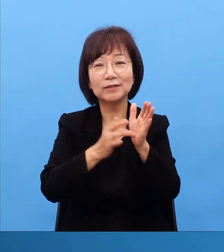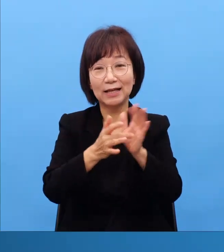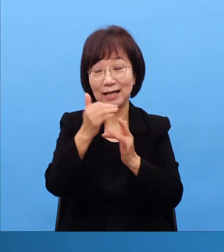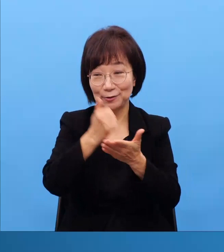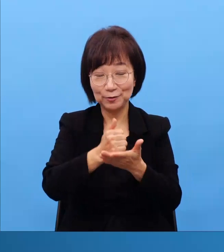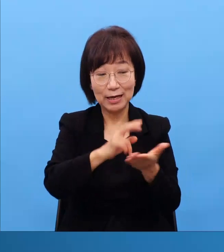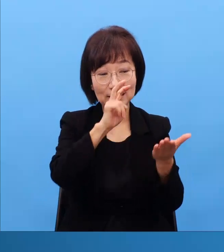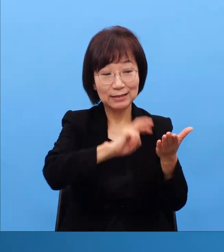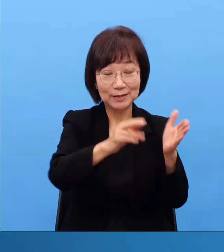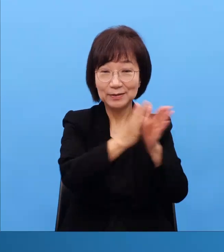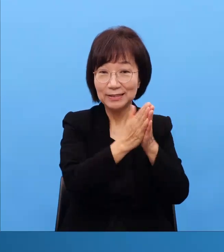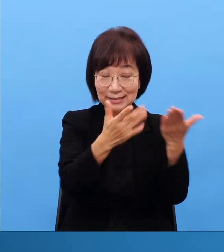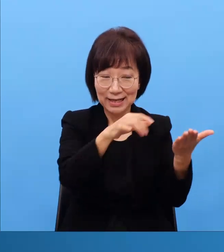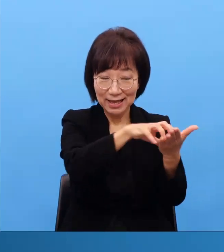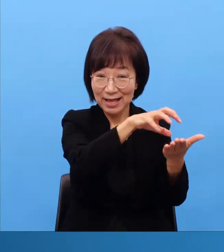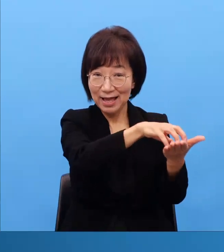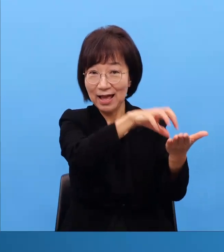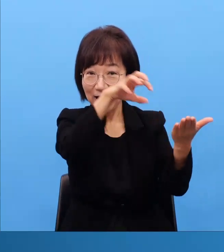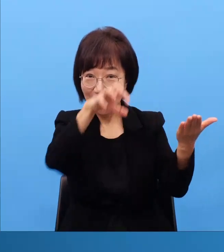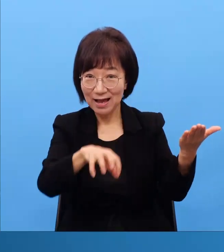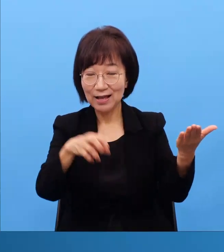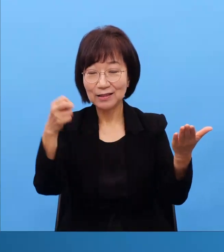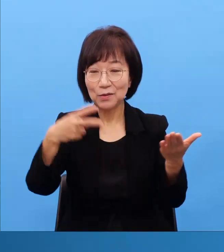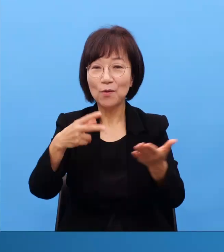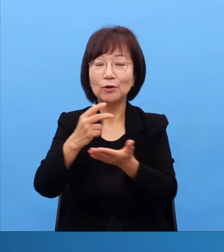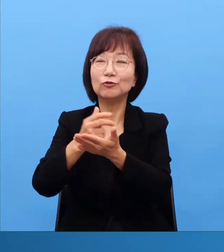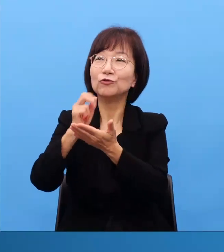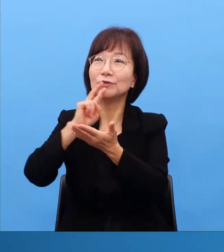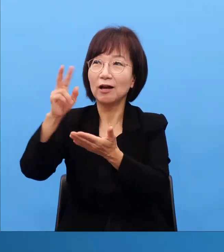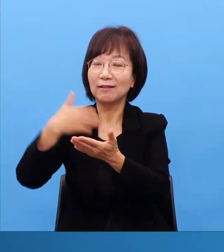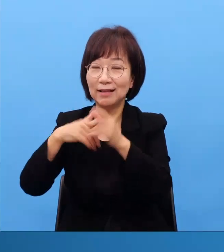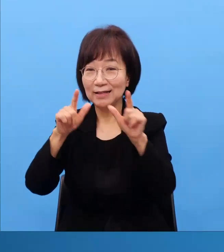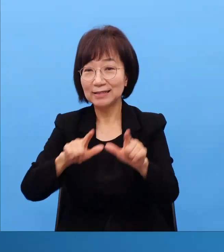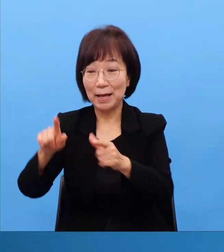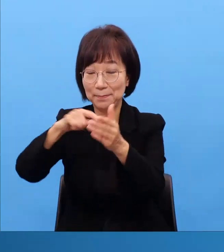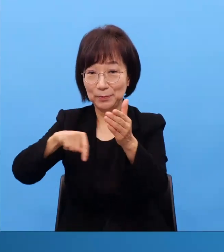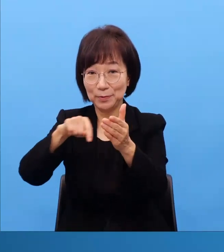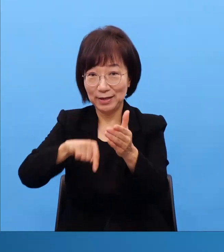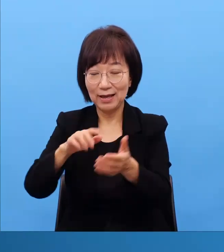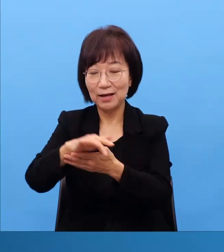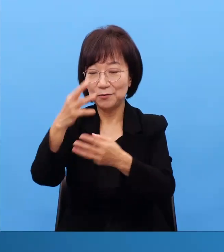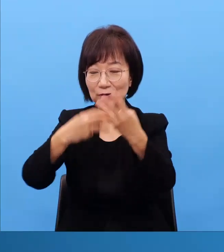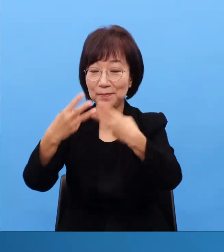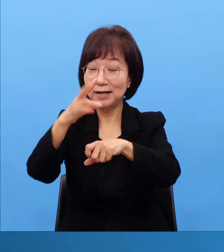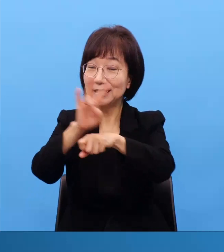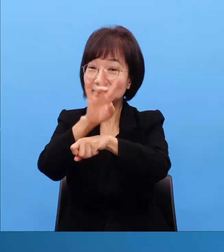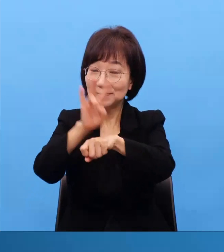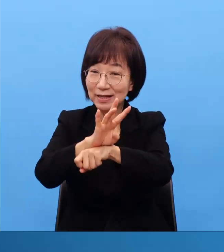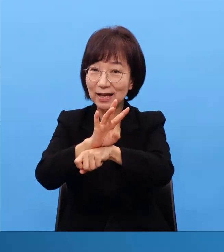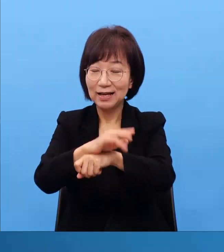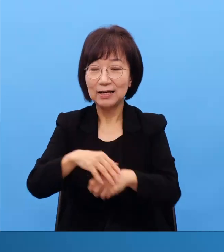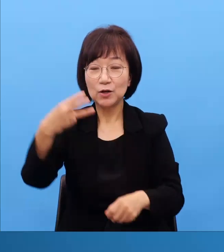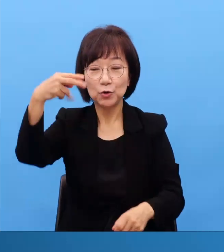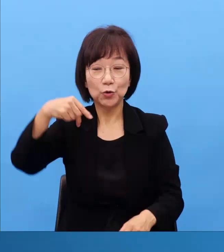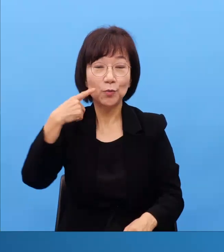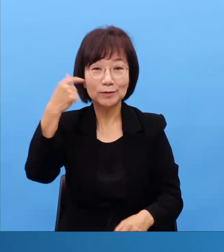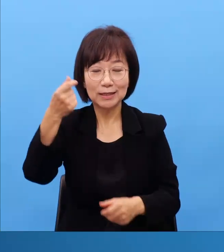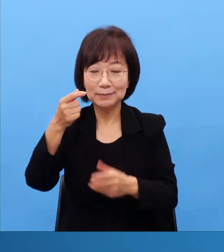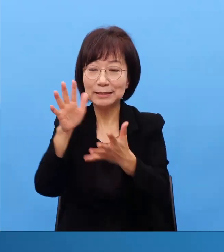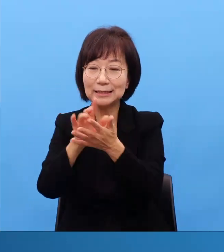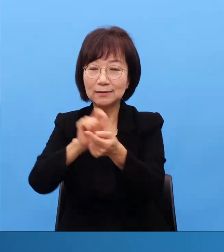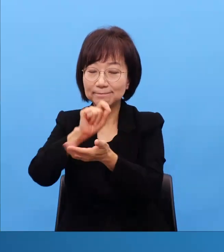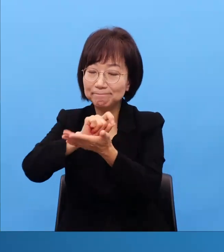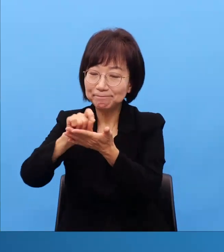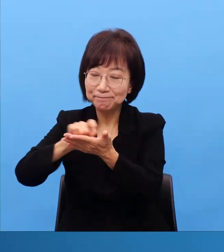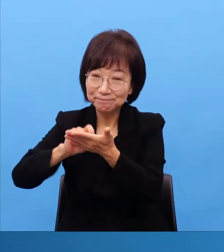찬송가에 수록된 성탄절 찬양과 주여 나의 삶 속에, 렘넌트 24 등 유광수 목사의 작시곡을